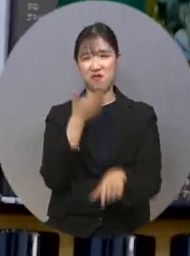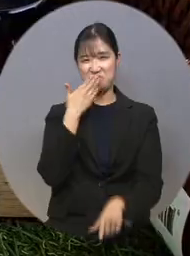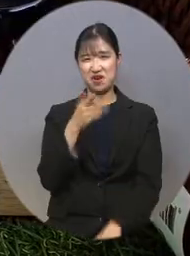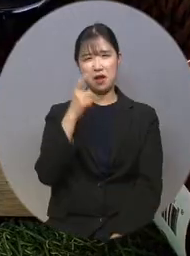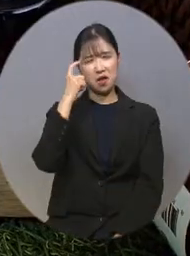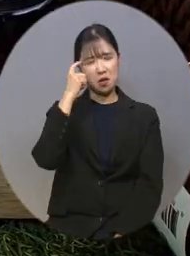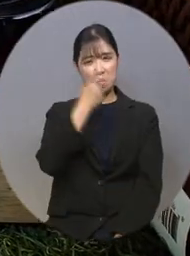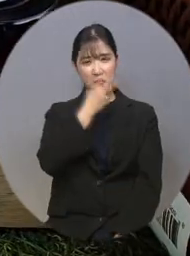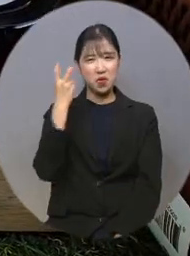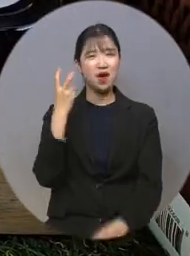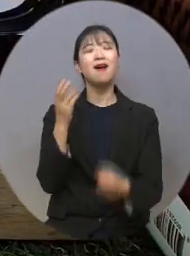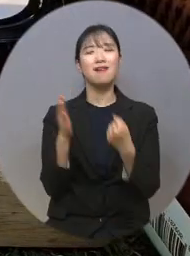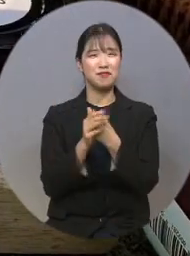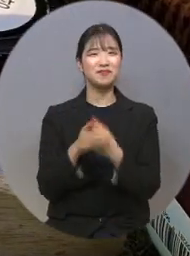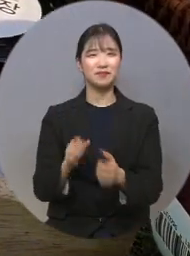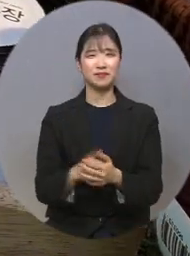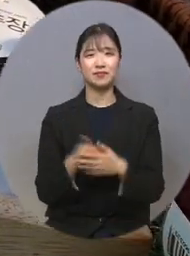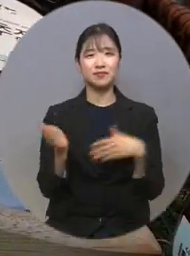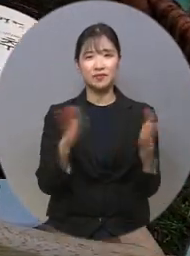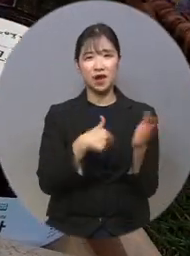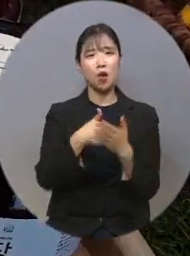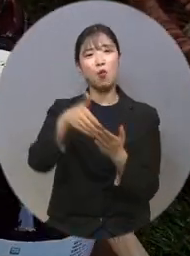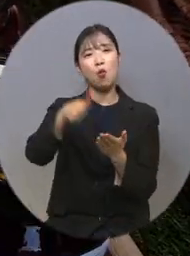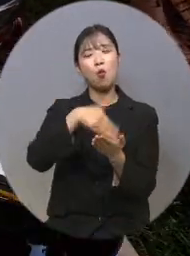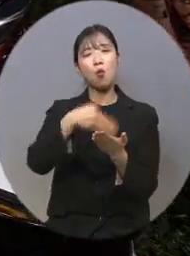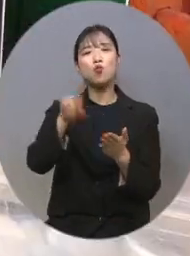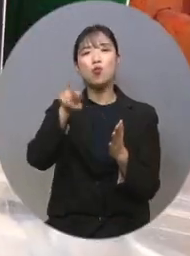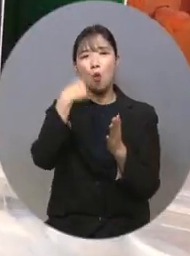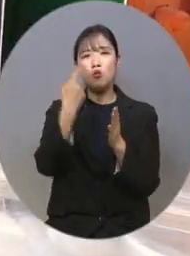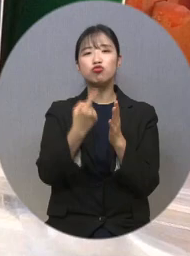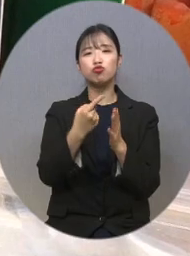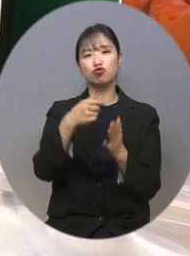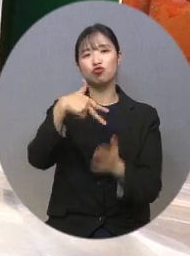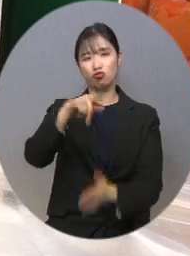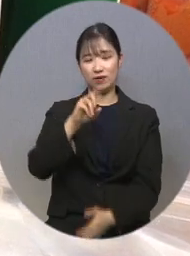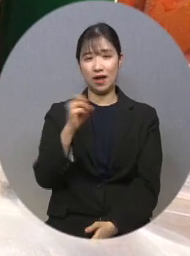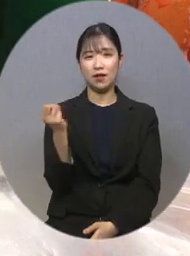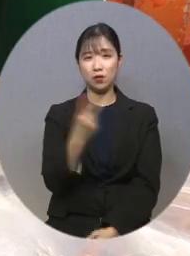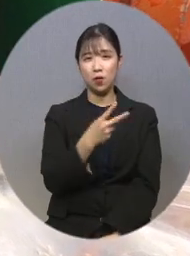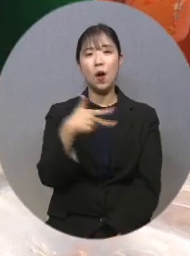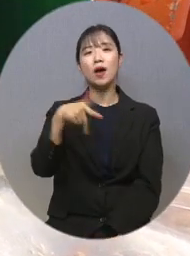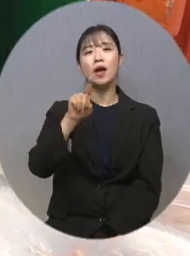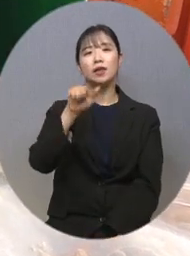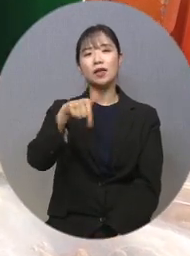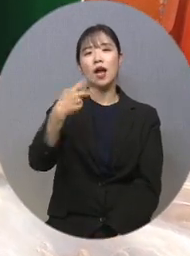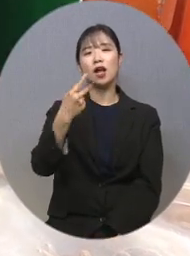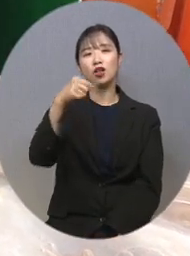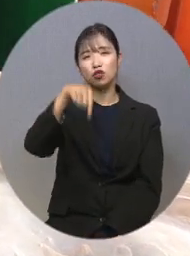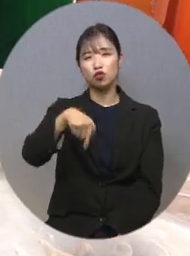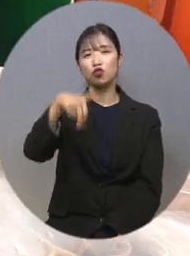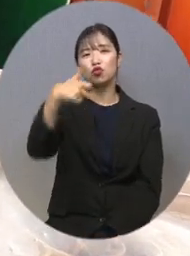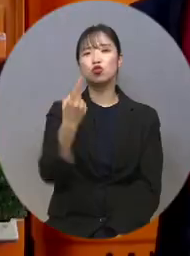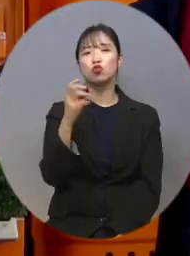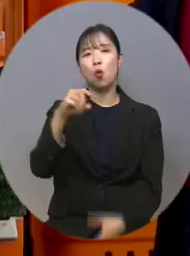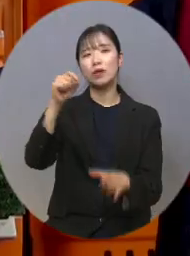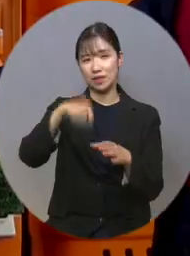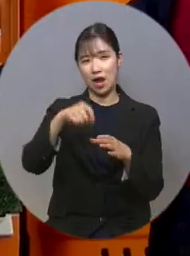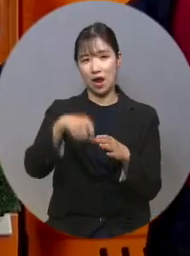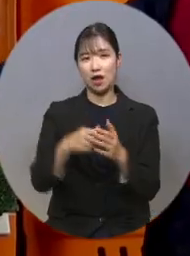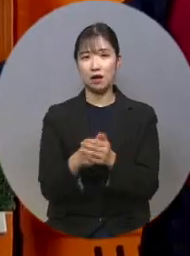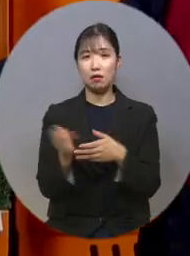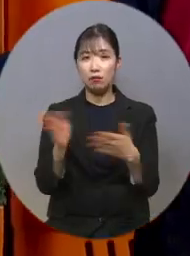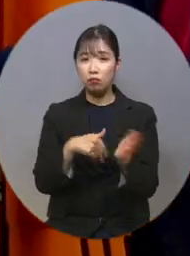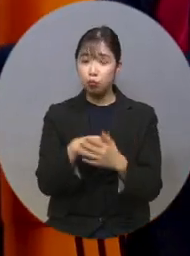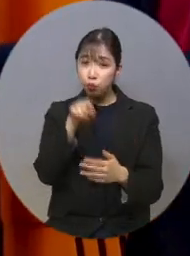무조건 사야 돼요. 전복, 볶음, 고추장. 와, 뭐가 이리 많아. 작두콩차. 아, 야, 거기에. 우와! 오!